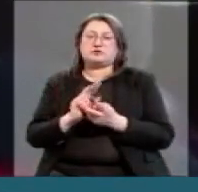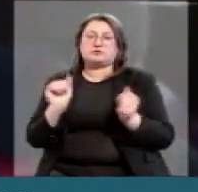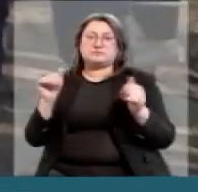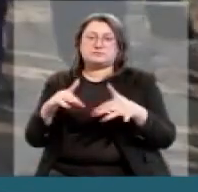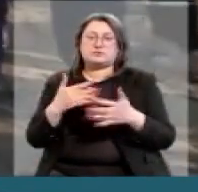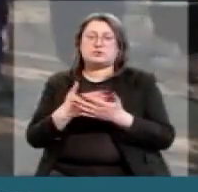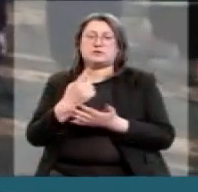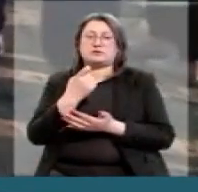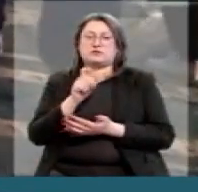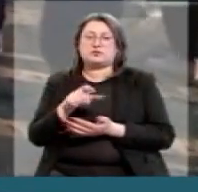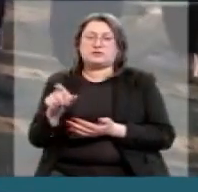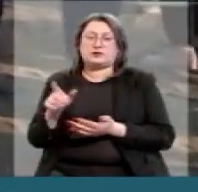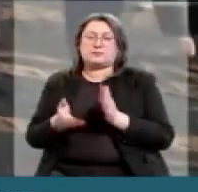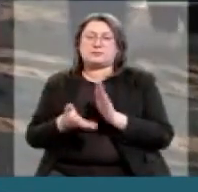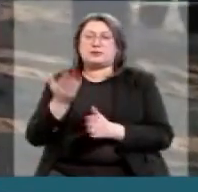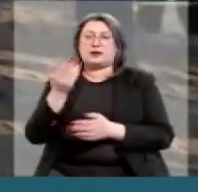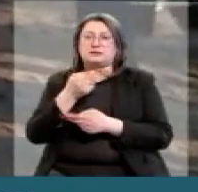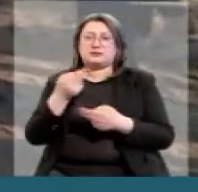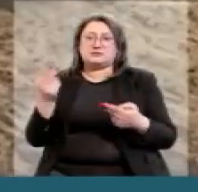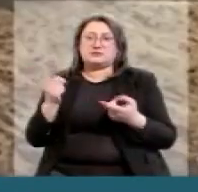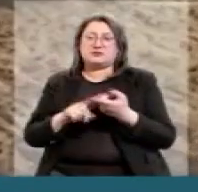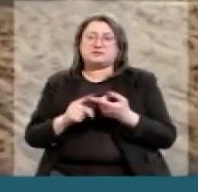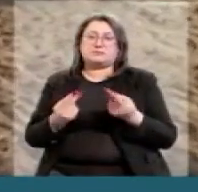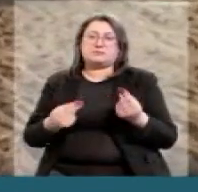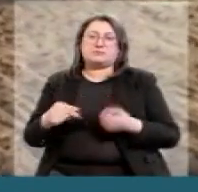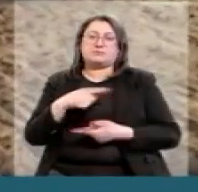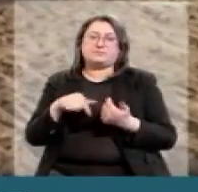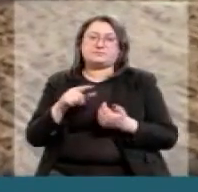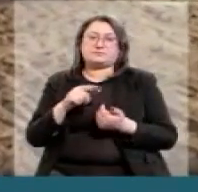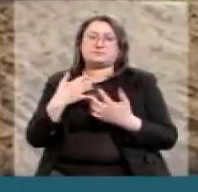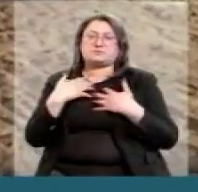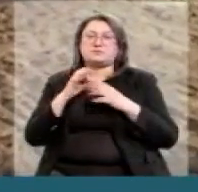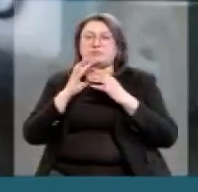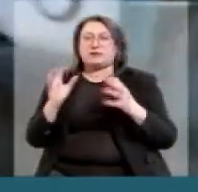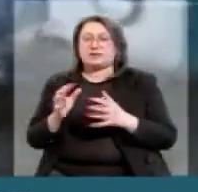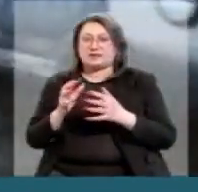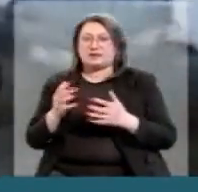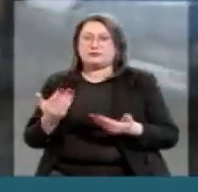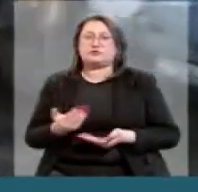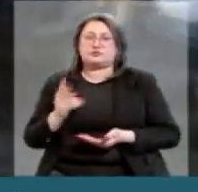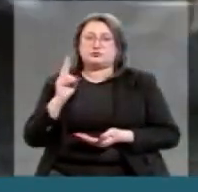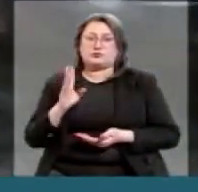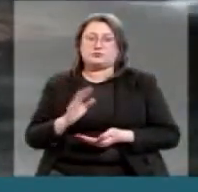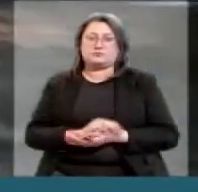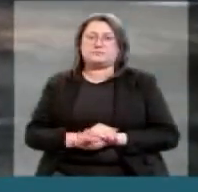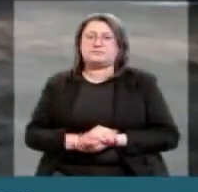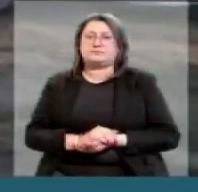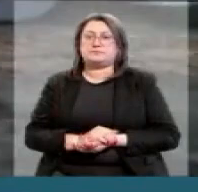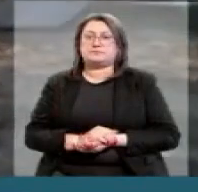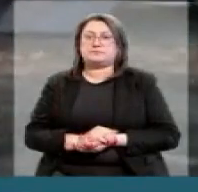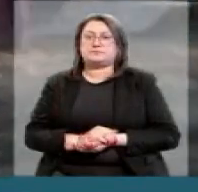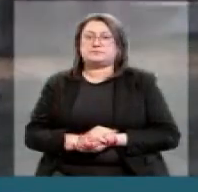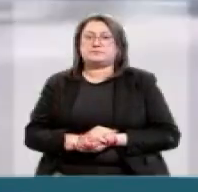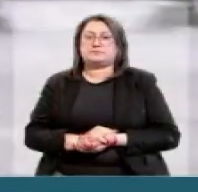жетекшілері талап-тілектерді тыңдап, өз ұсыныстарын айтты. Кейін аудан маңындағы ірі шаруа қожалығына ат басын бұрып, егін шаруашылығына қатысты мәселелермен